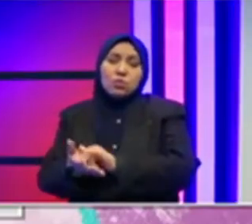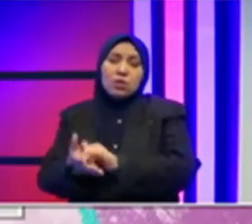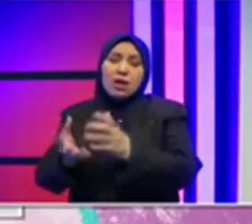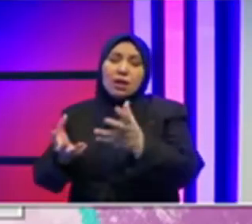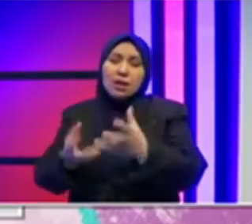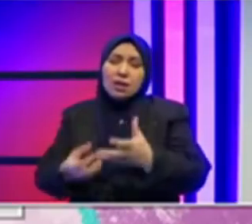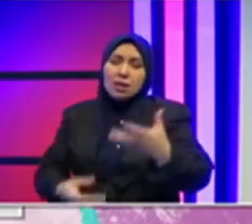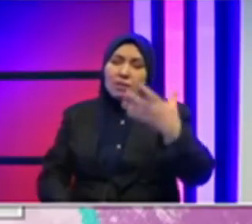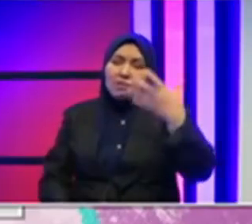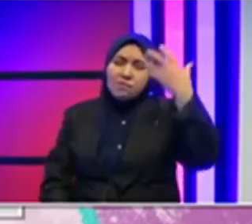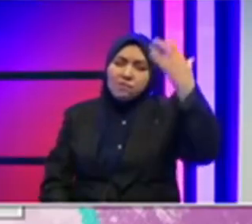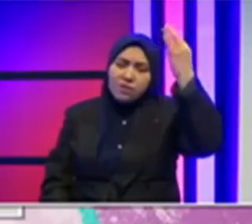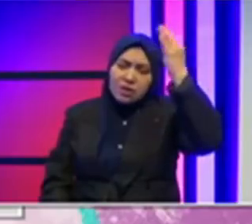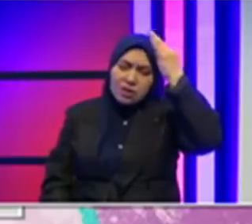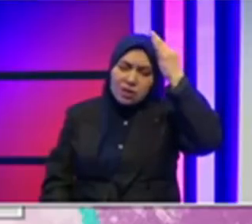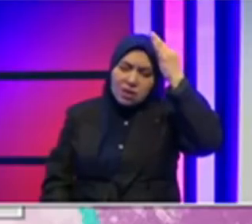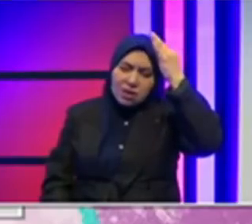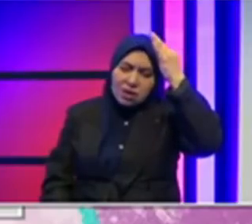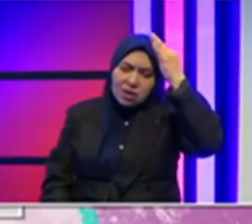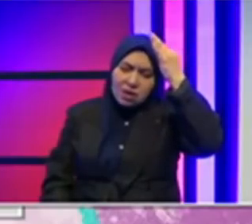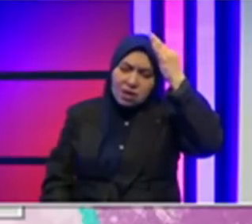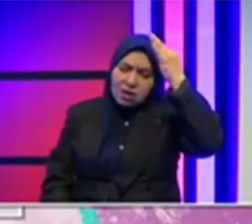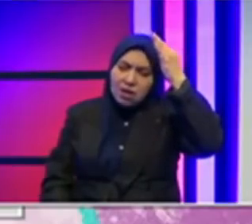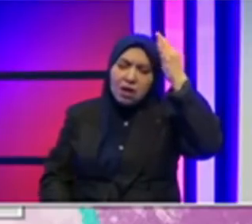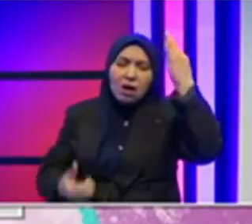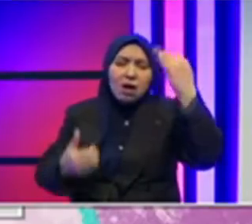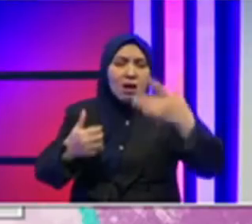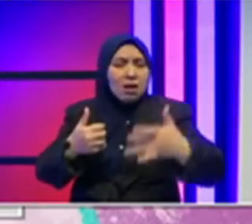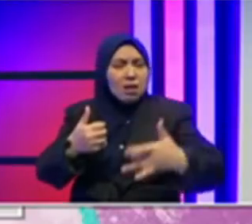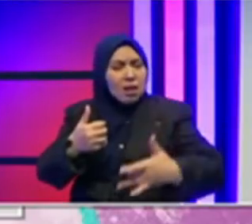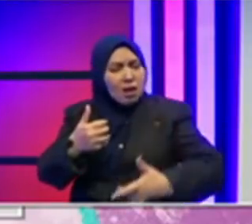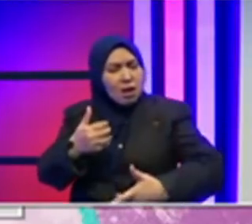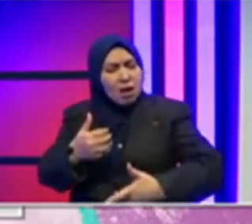ثم ليقطع